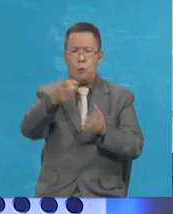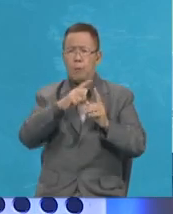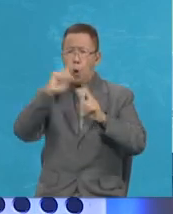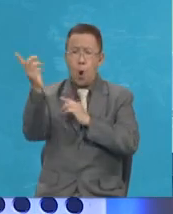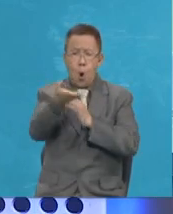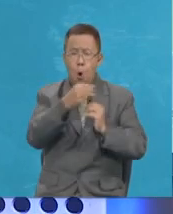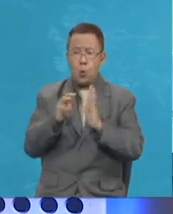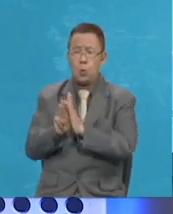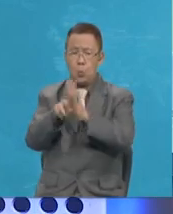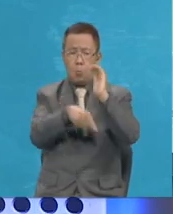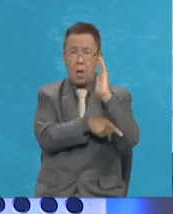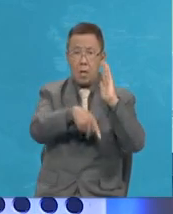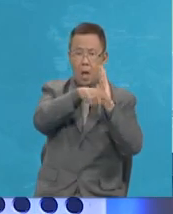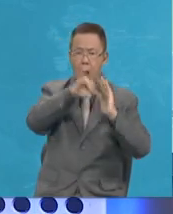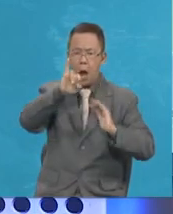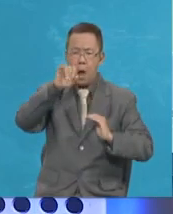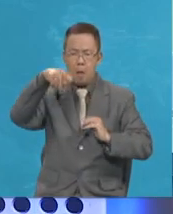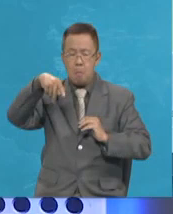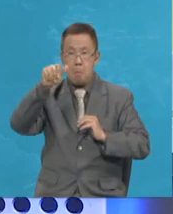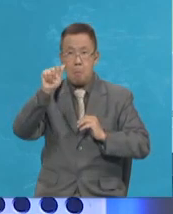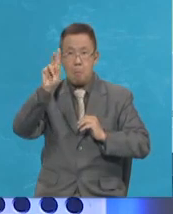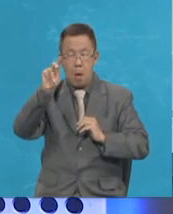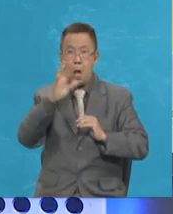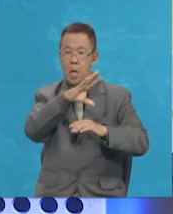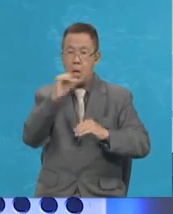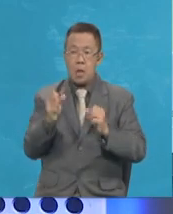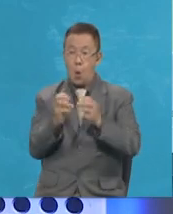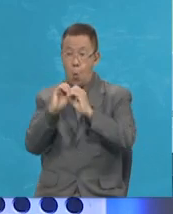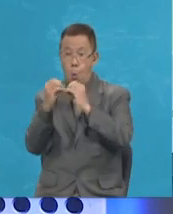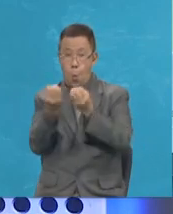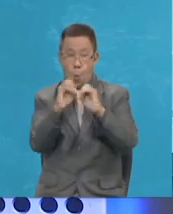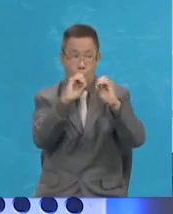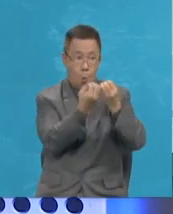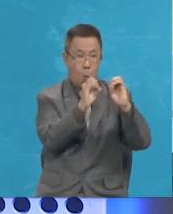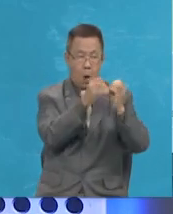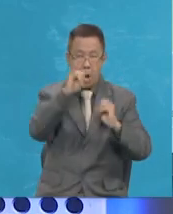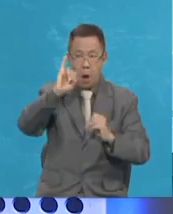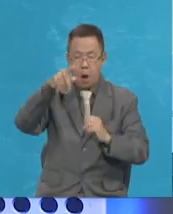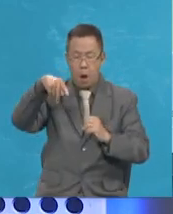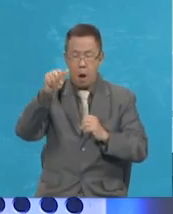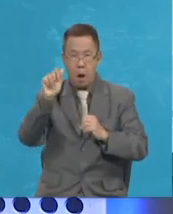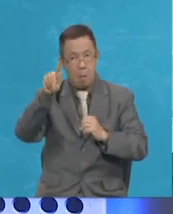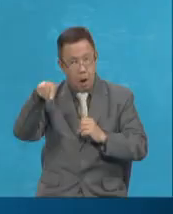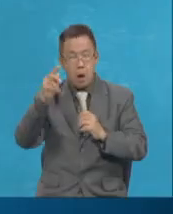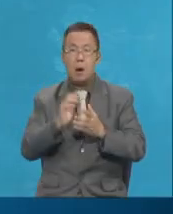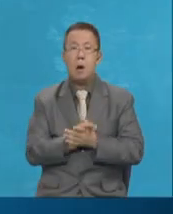daripada parlimen kalimat ahli IPA dan negara dan organisasi pemerhati IPA